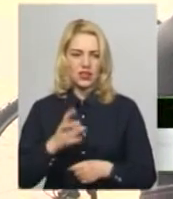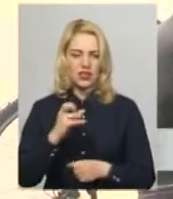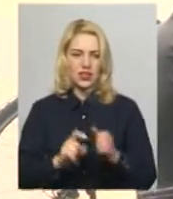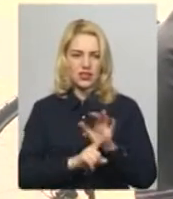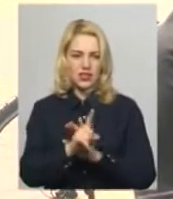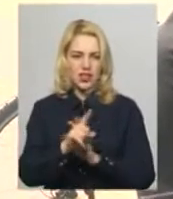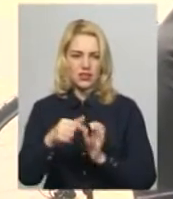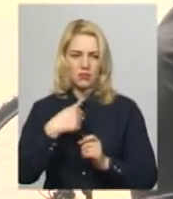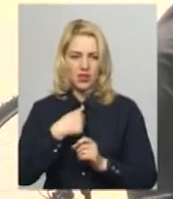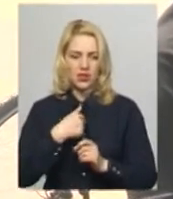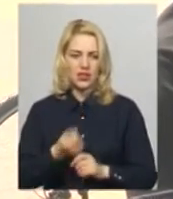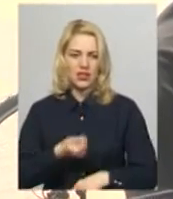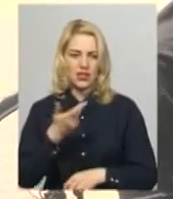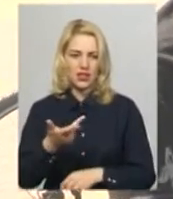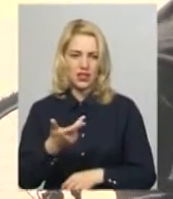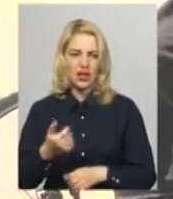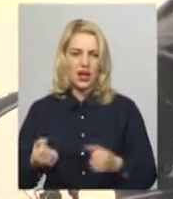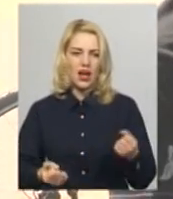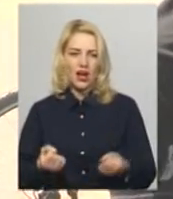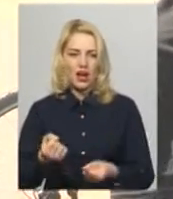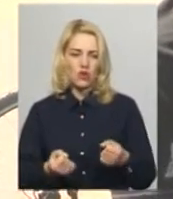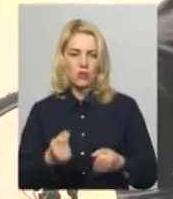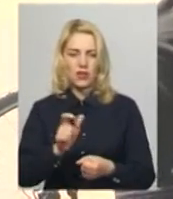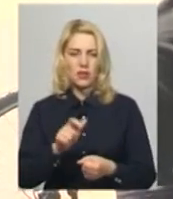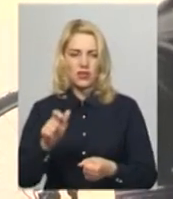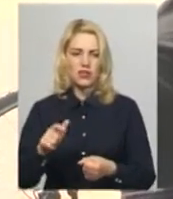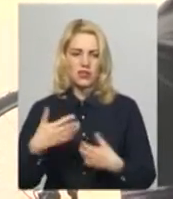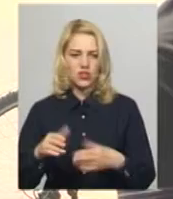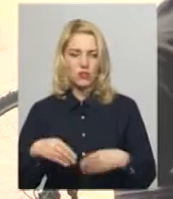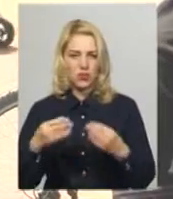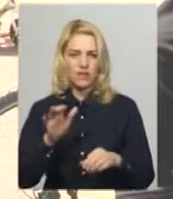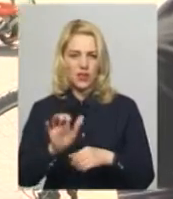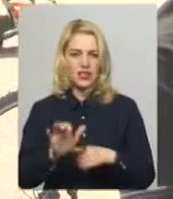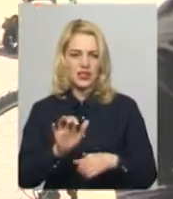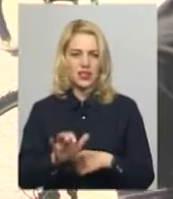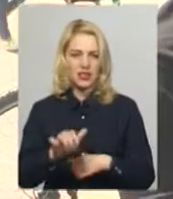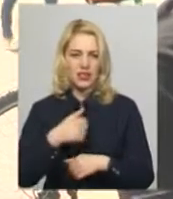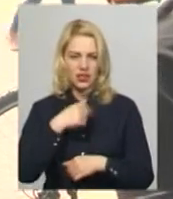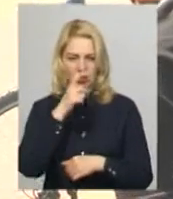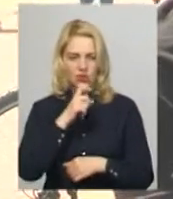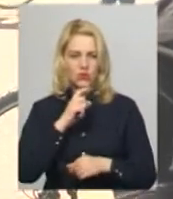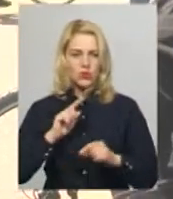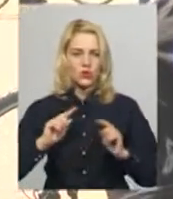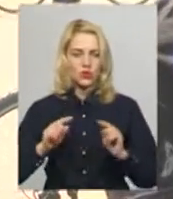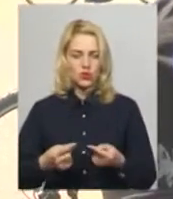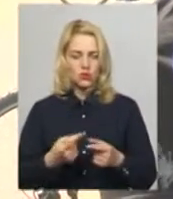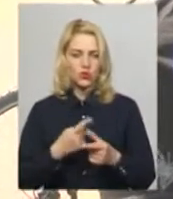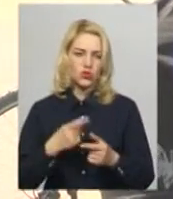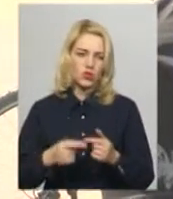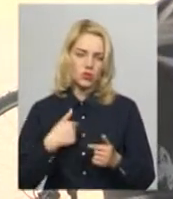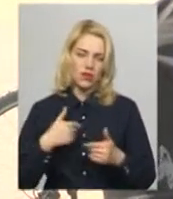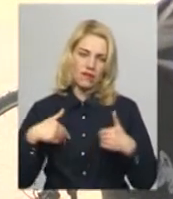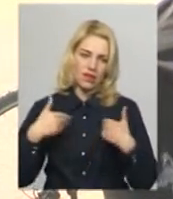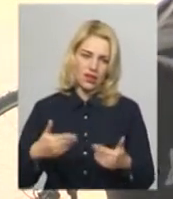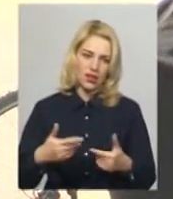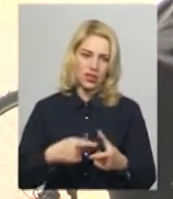старт, мені декілька автомобілістів вже подавали сигнал. Я не розуміла, чому, чи це вони мене